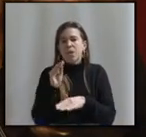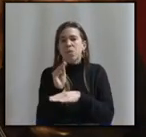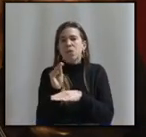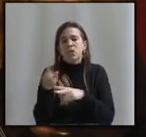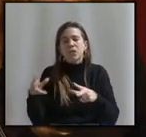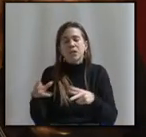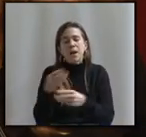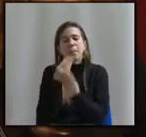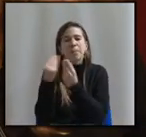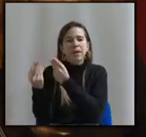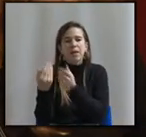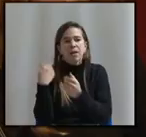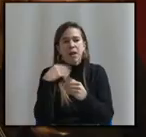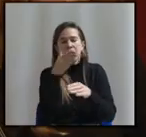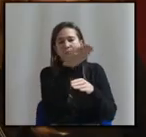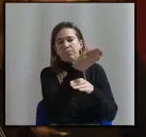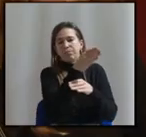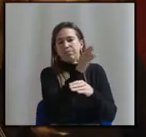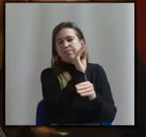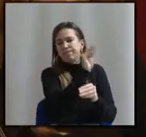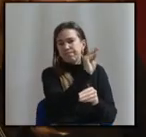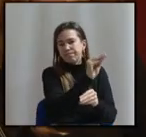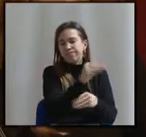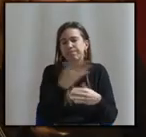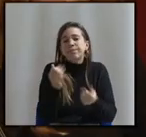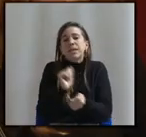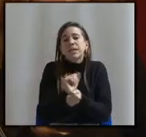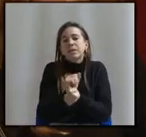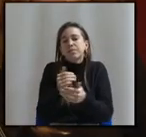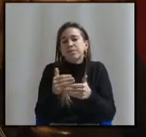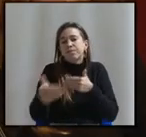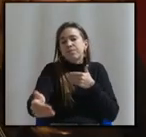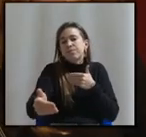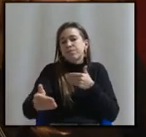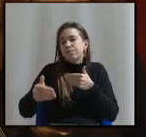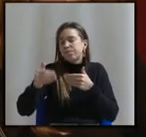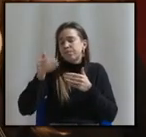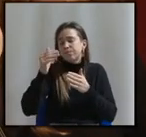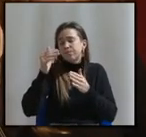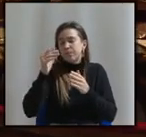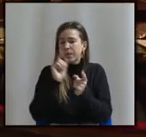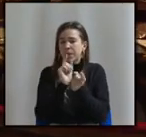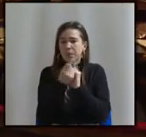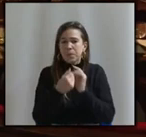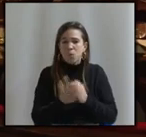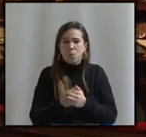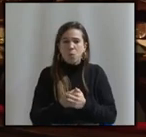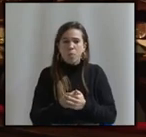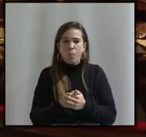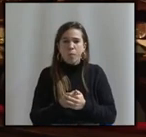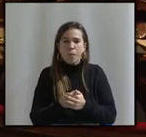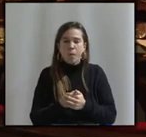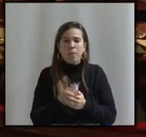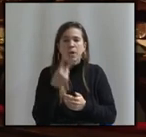treballant, que ja estan parlant amb la comunitat i esperem que aquest comportament es recondueixi en breu. Gràcies. Les